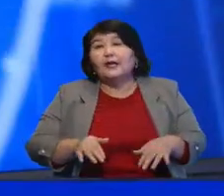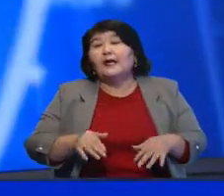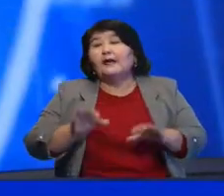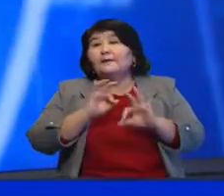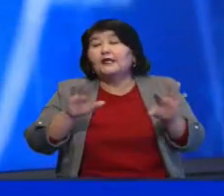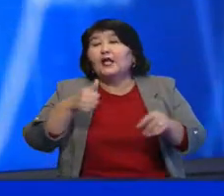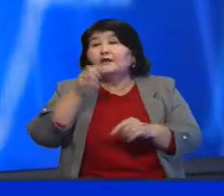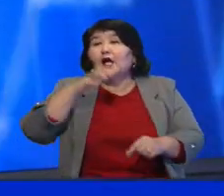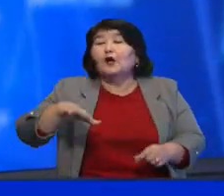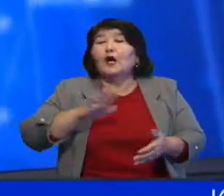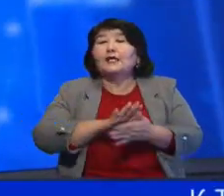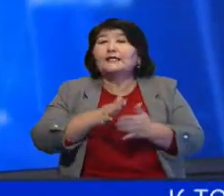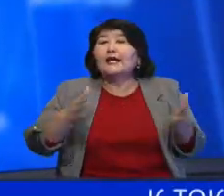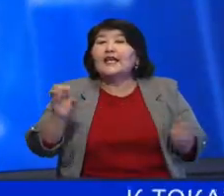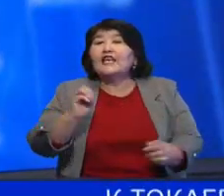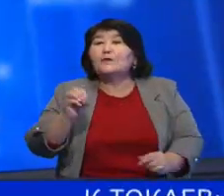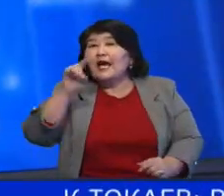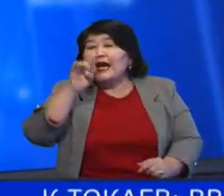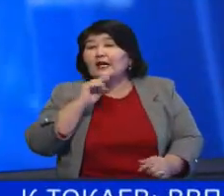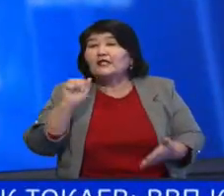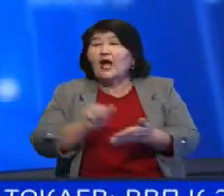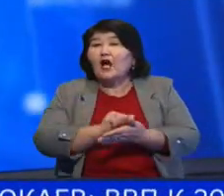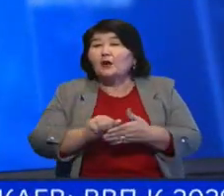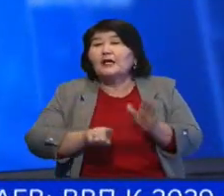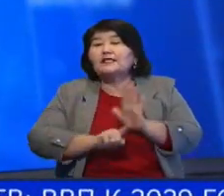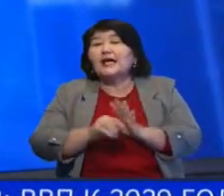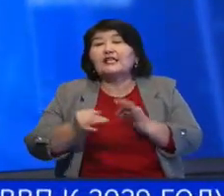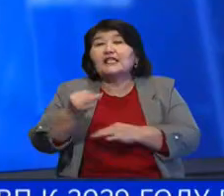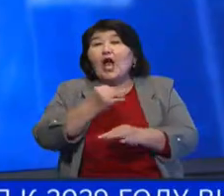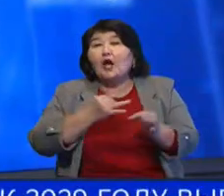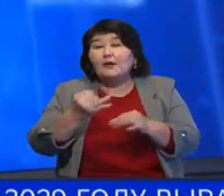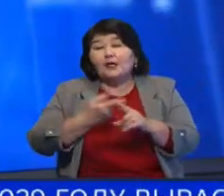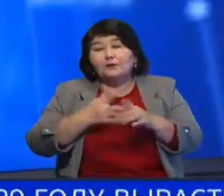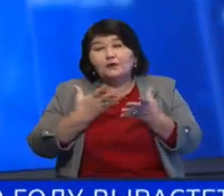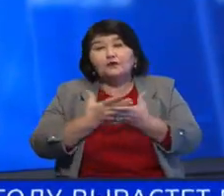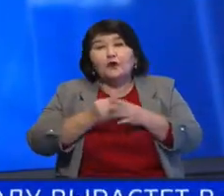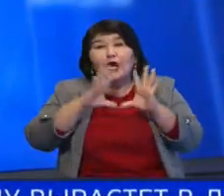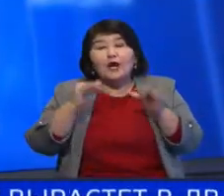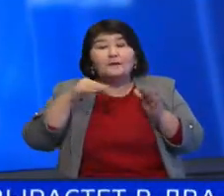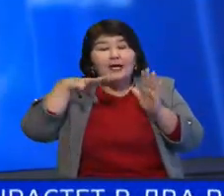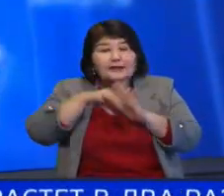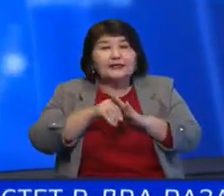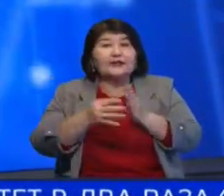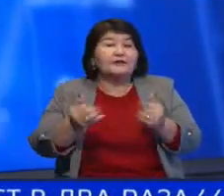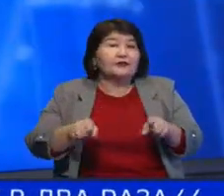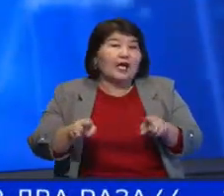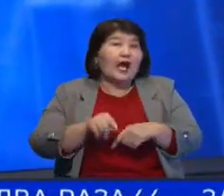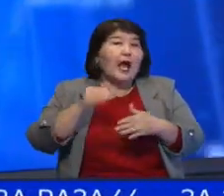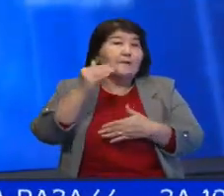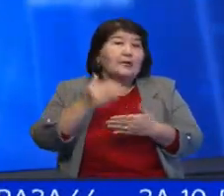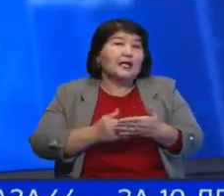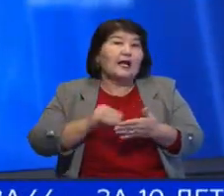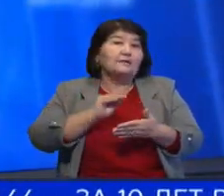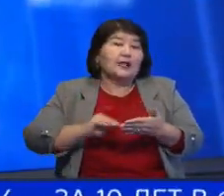Интервью главы государства газете «Егемен Казахстан» опубликовано в жанре беседы, но по своему объему и содержанию воспринимается как программная